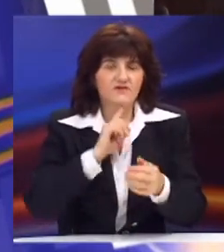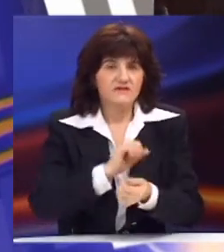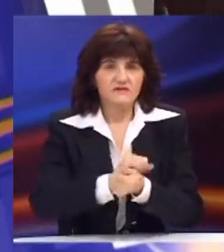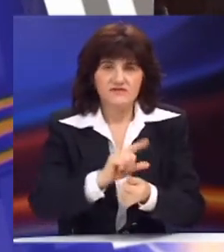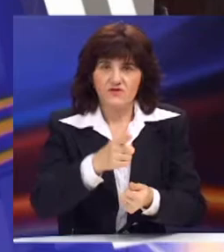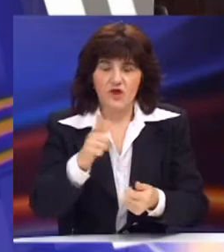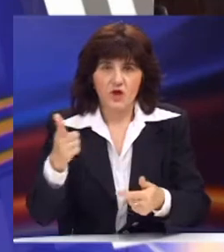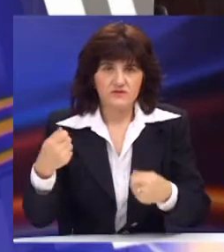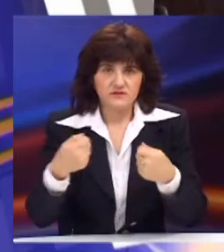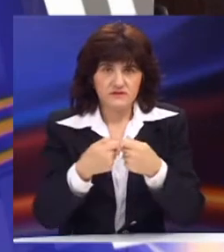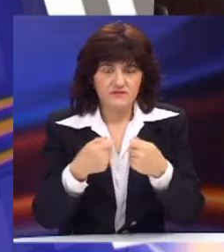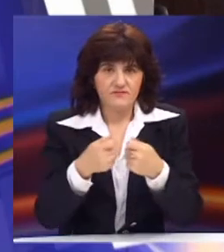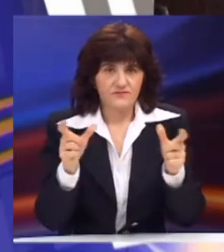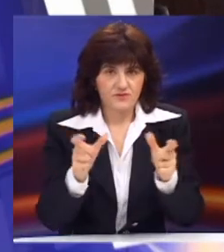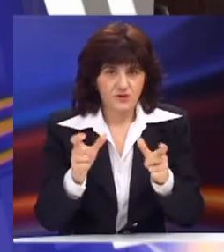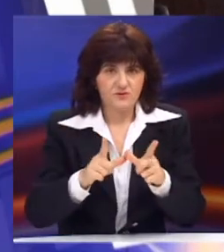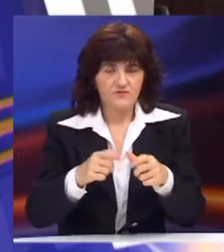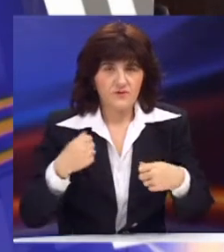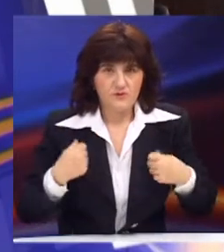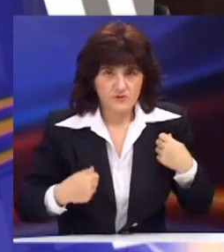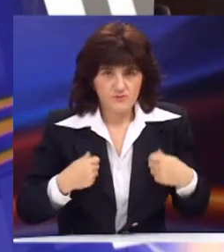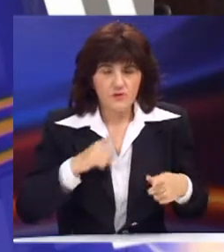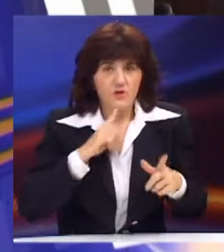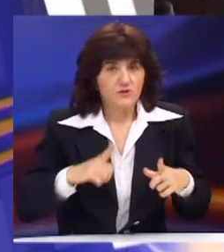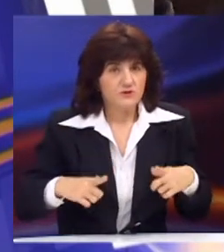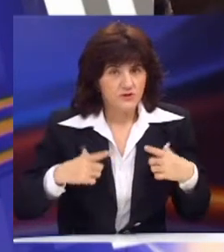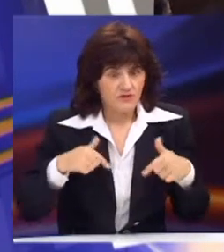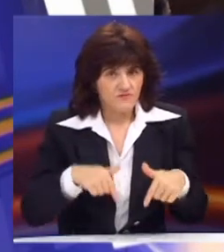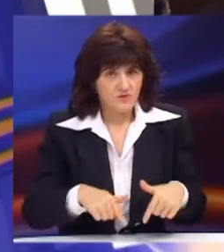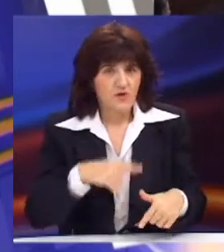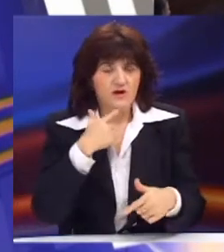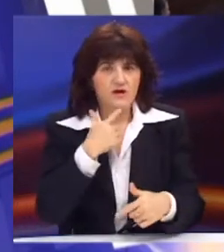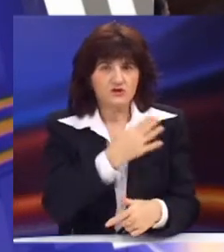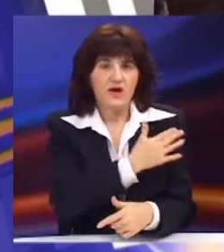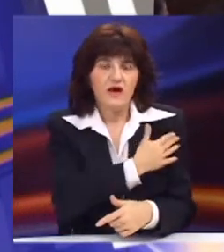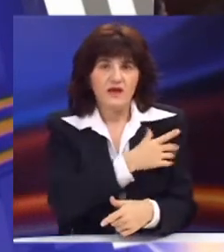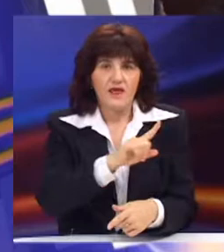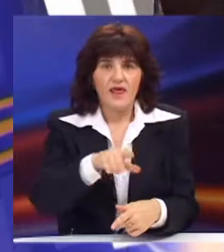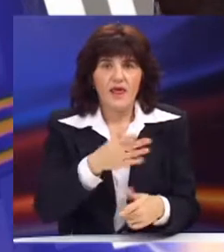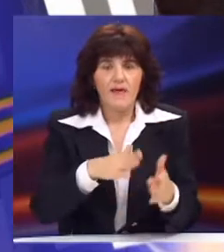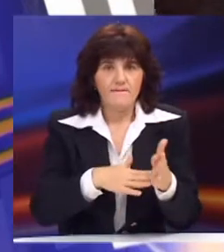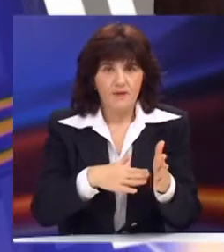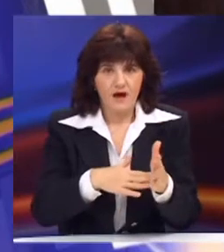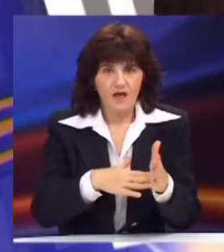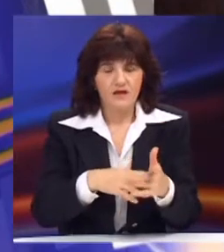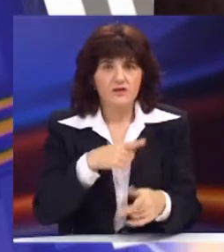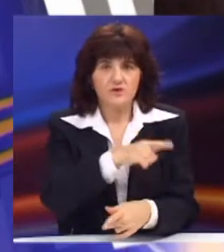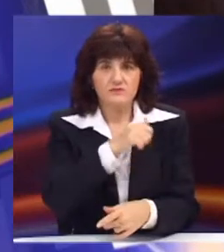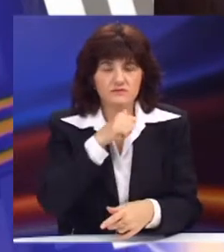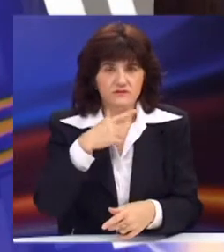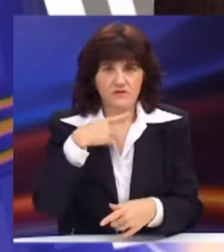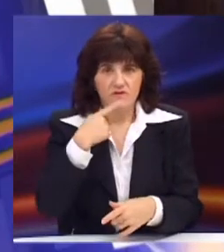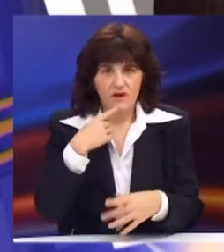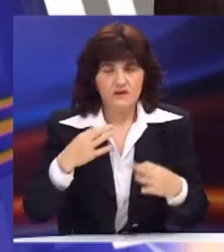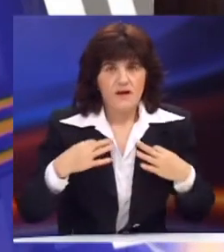tako i svih ostalih nacionalnih zajednica koje žive u Subotici, ocenio je gradonačelnik Subotice Jene Maglej. Maglej je